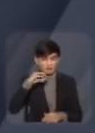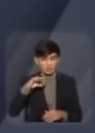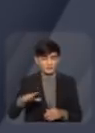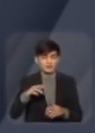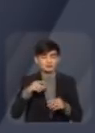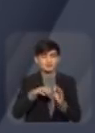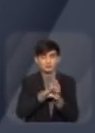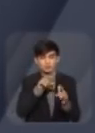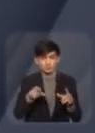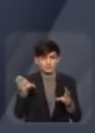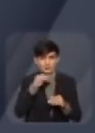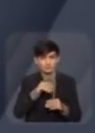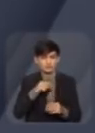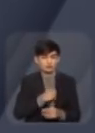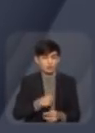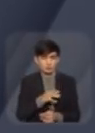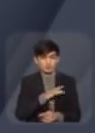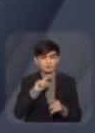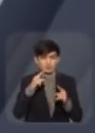неге қанағаттандырмады? Мен